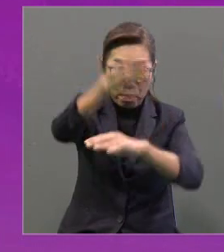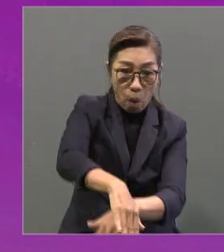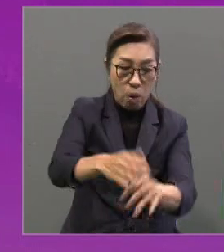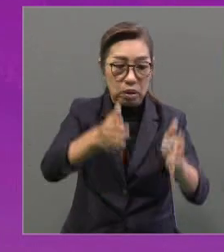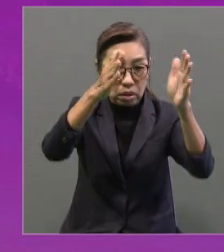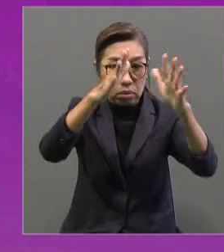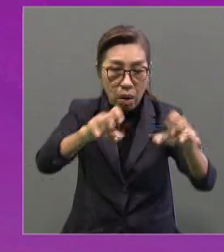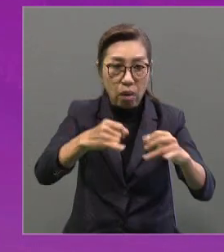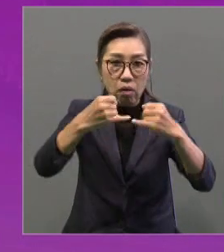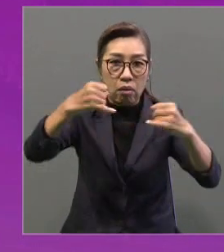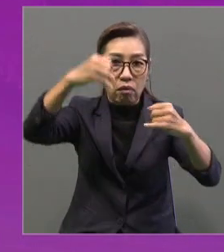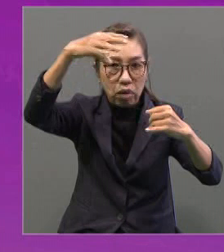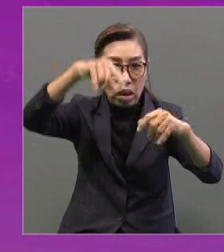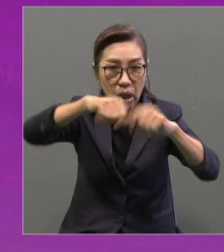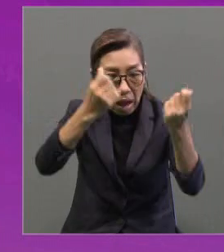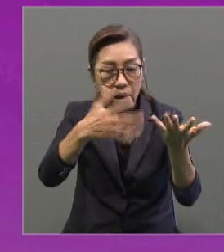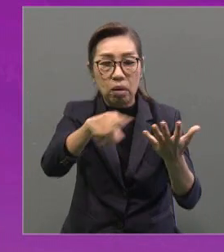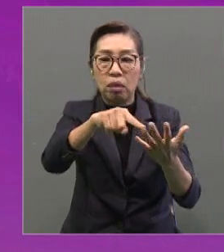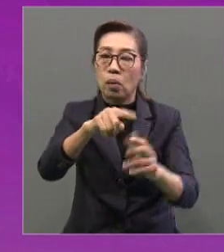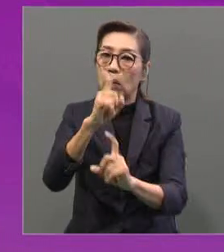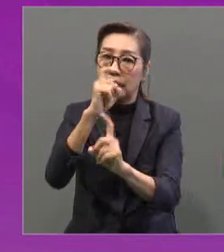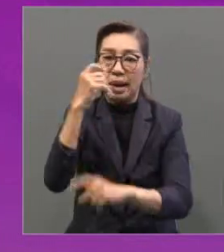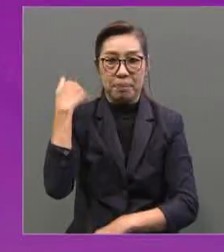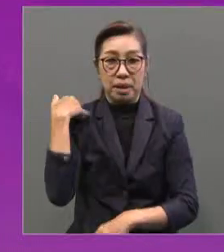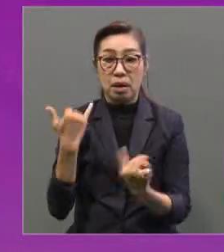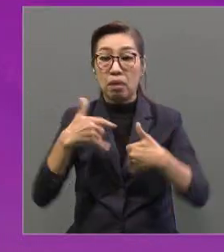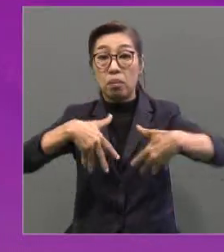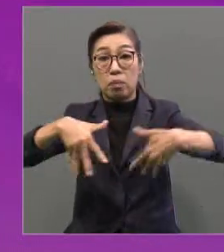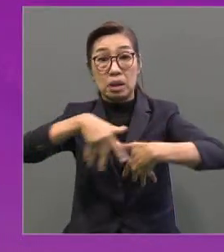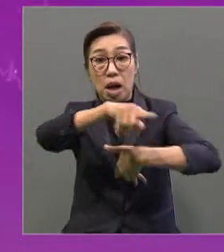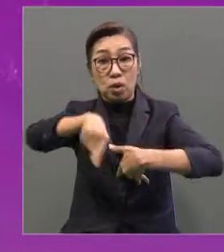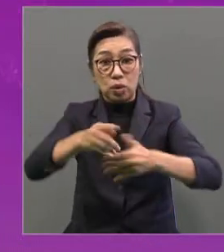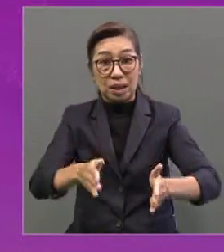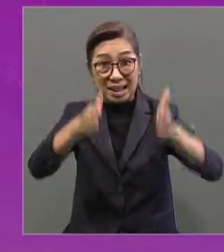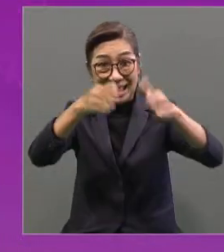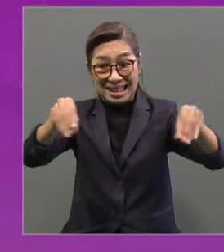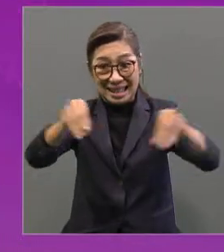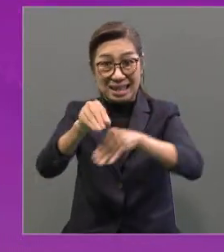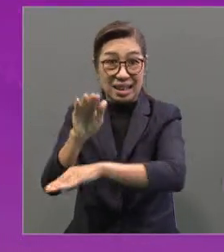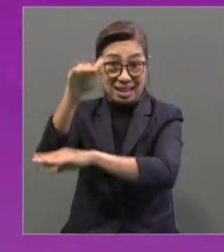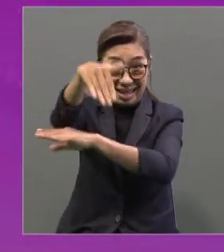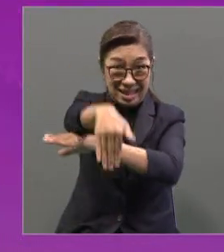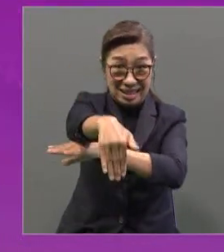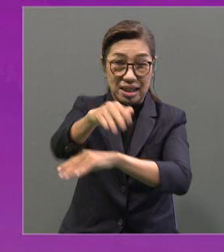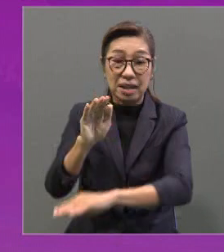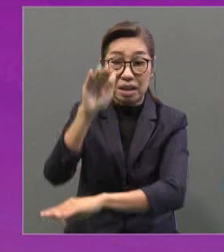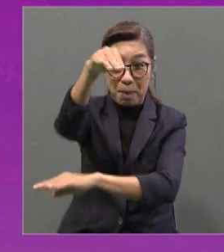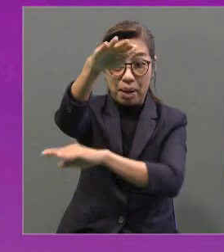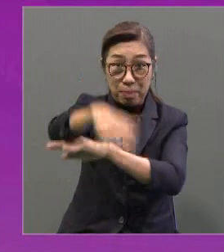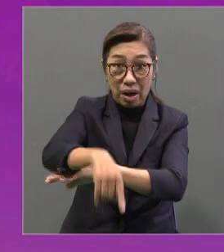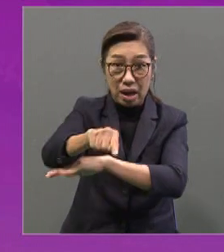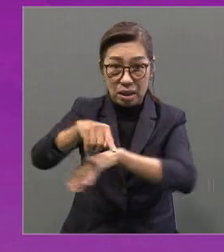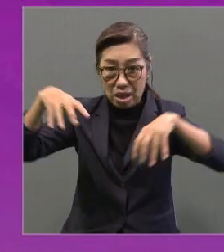ายพังถล่มลงมาแล้วมันก็มีความไม่ปลอดภัยด้วยเขาบอกว่าคนที่อยู่อาคารพาณิชย์ที่อยู่บริเวณรอบๆเหตุ